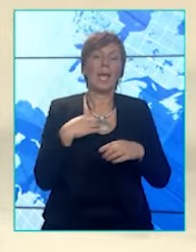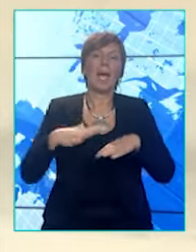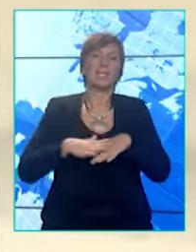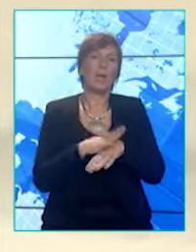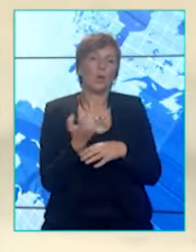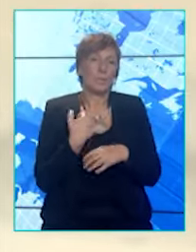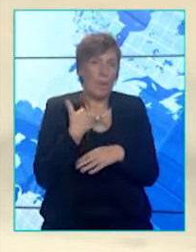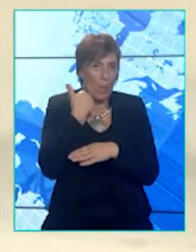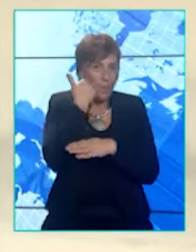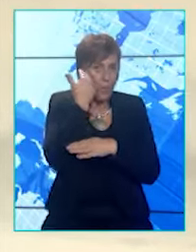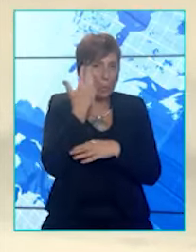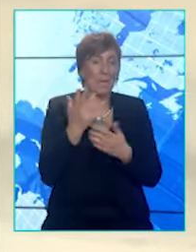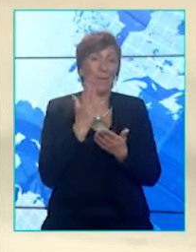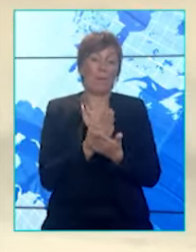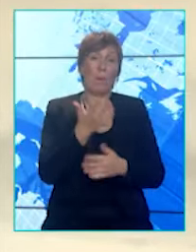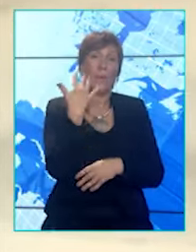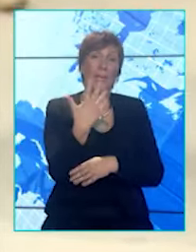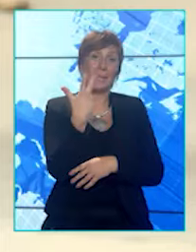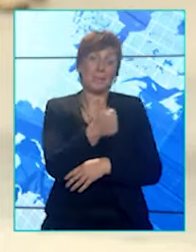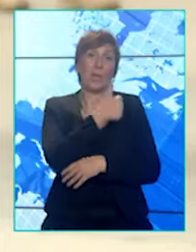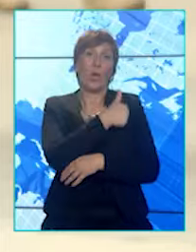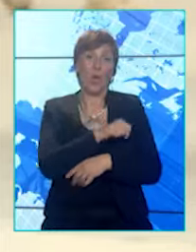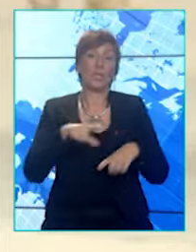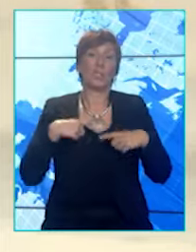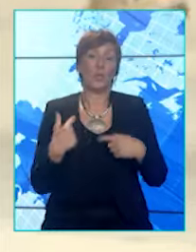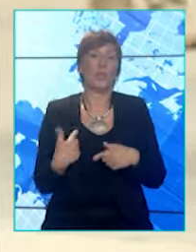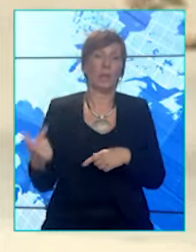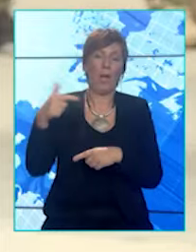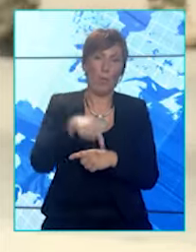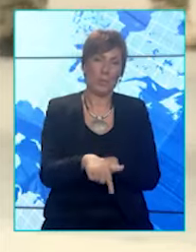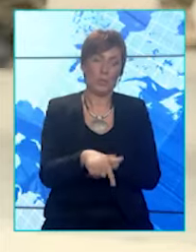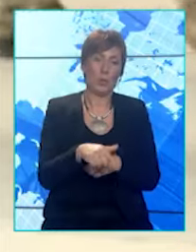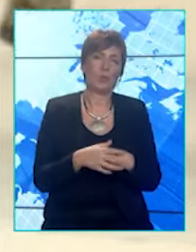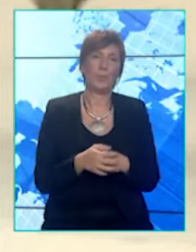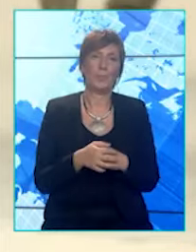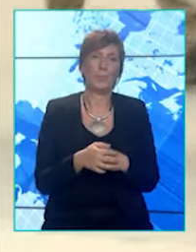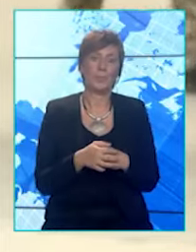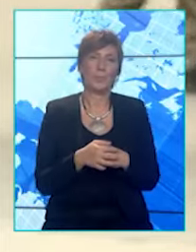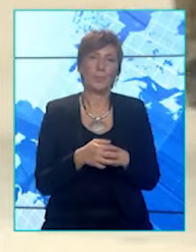malo posramljeno što mi je trebalo 53 godine života da dođem.